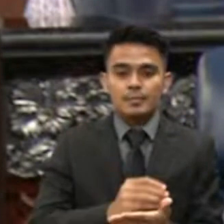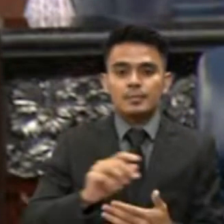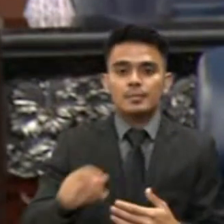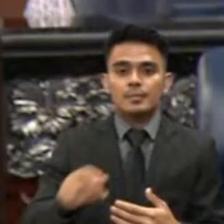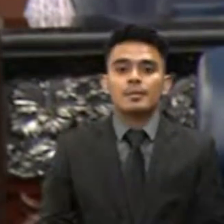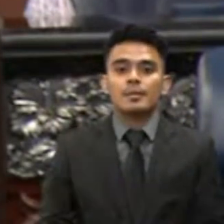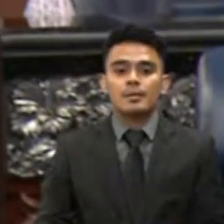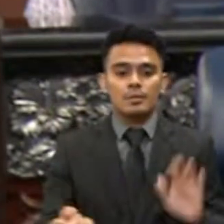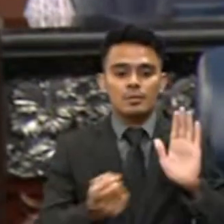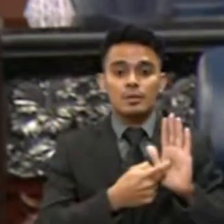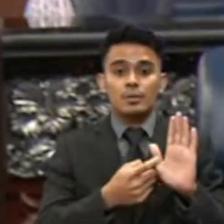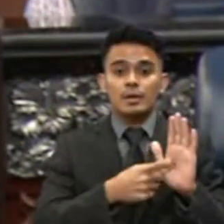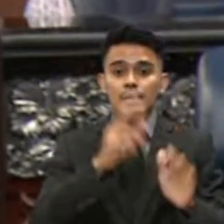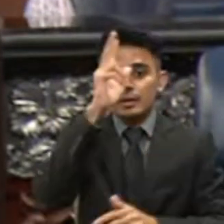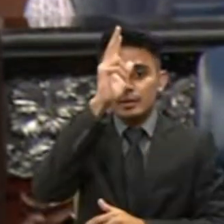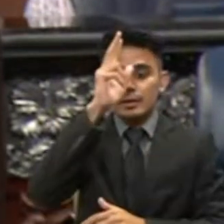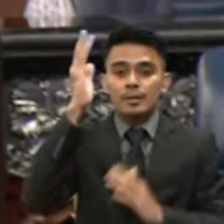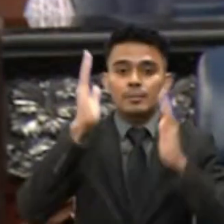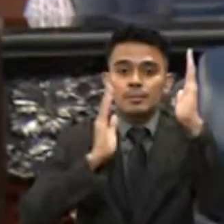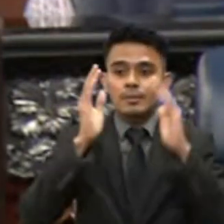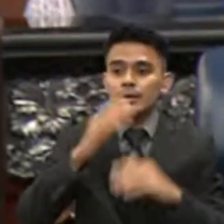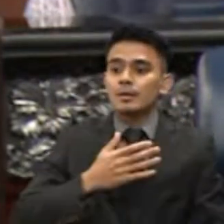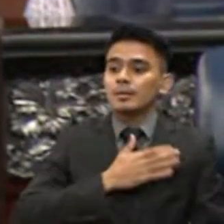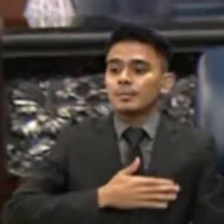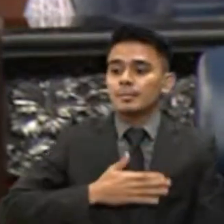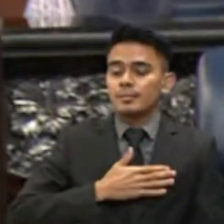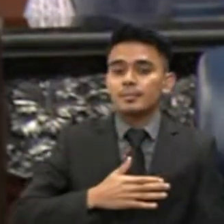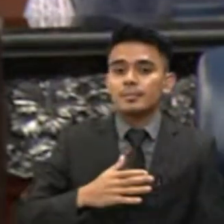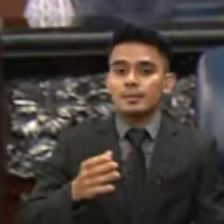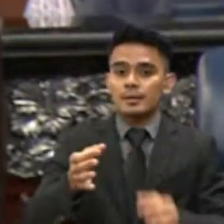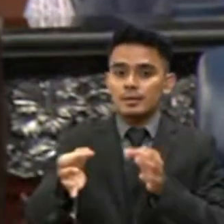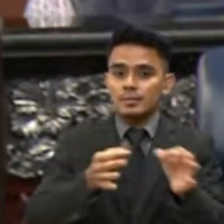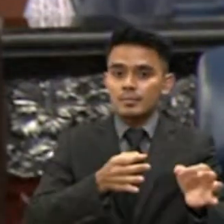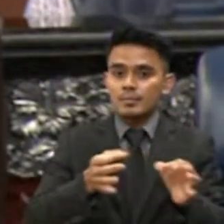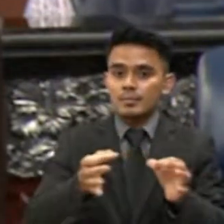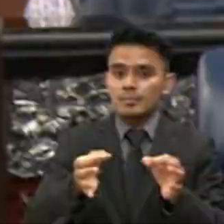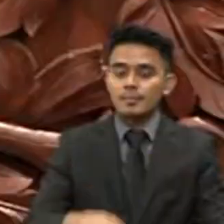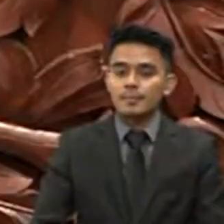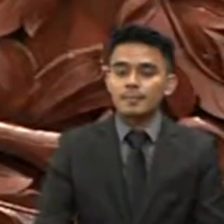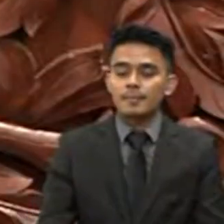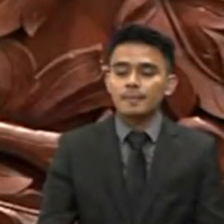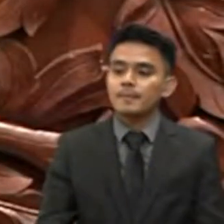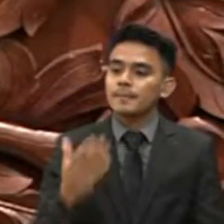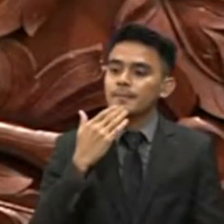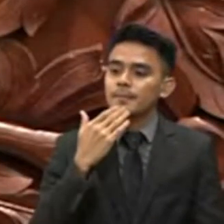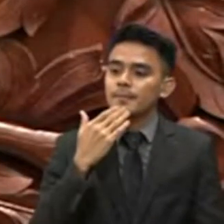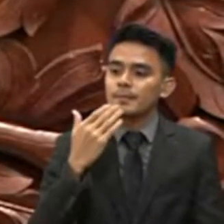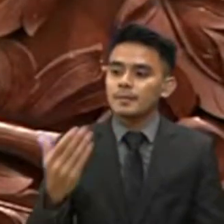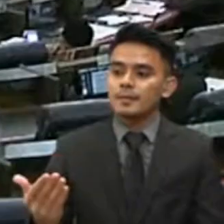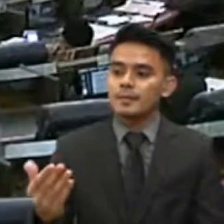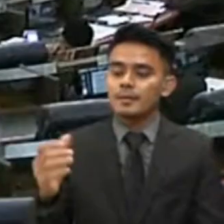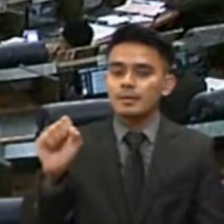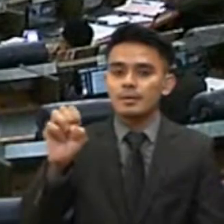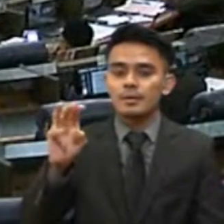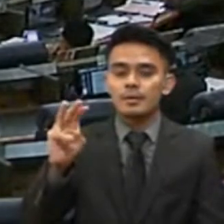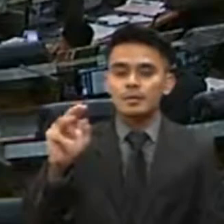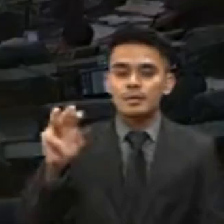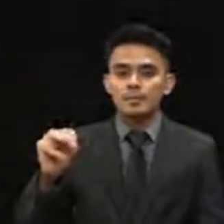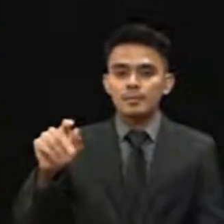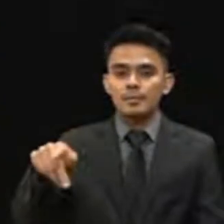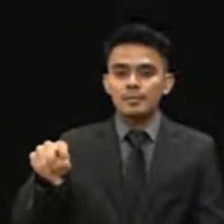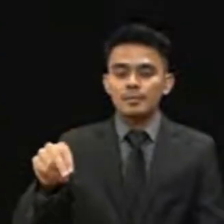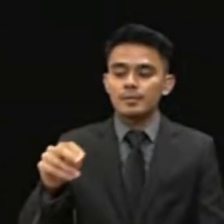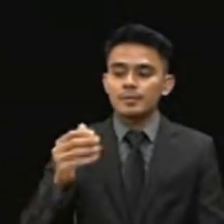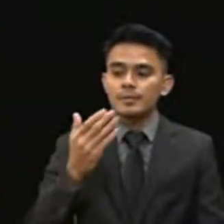hutang kerajaan persekutuan minta penjelasan Terima kasih sampai terima